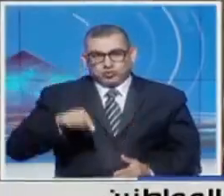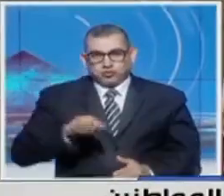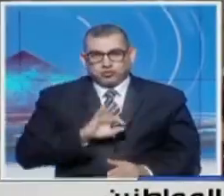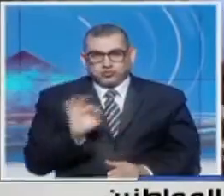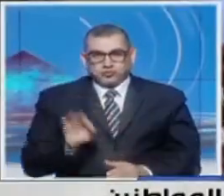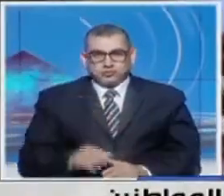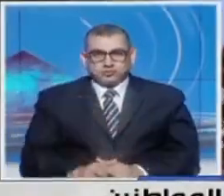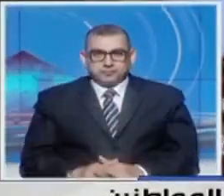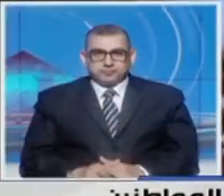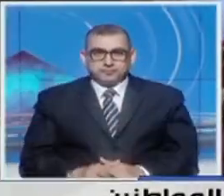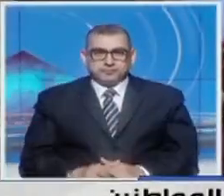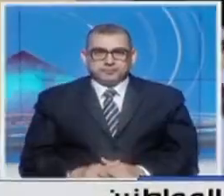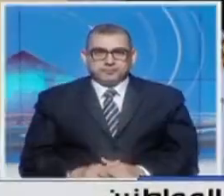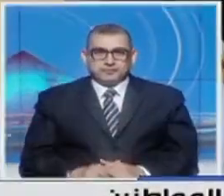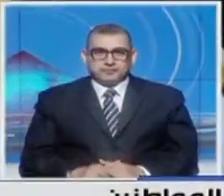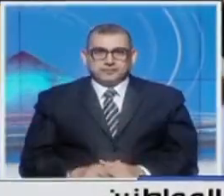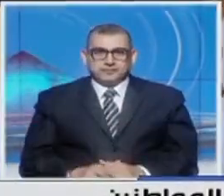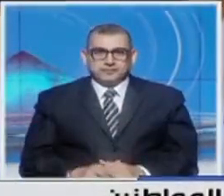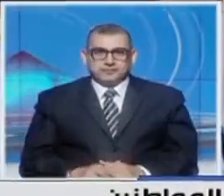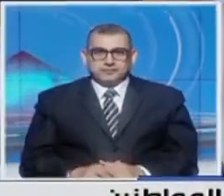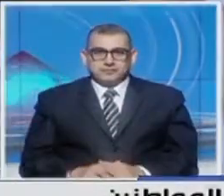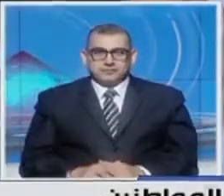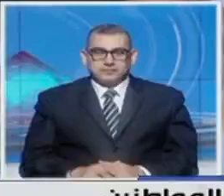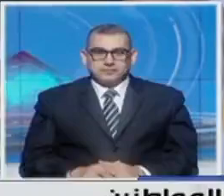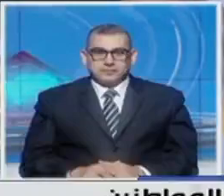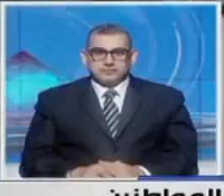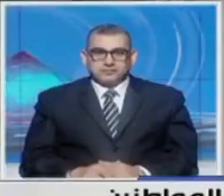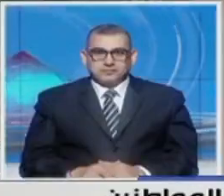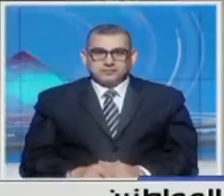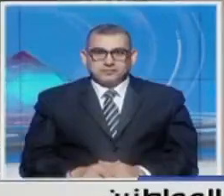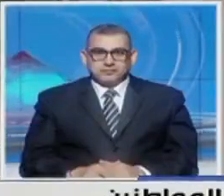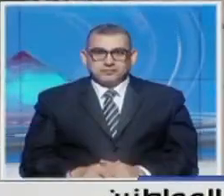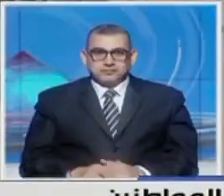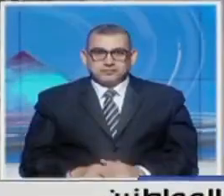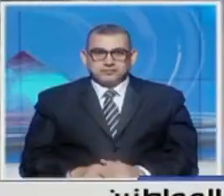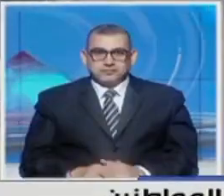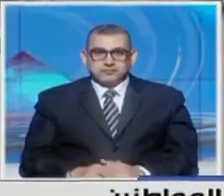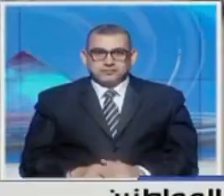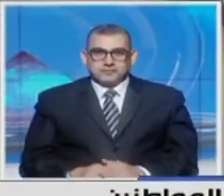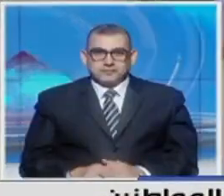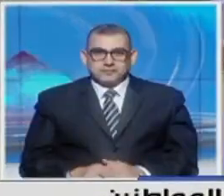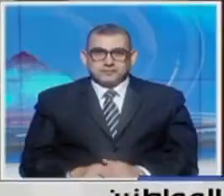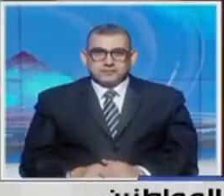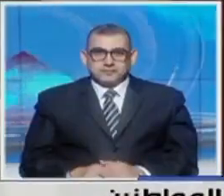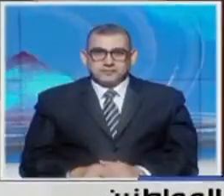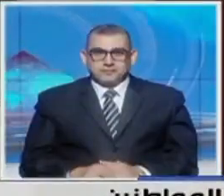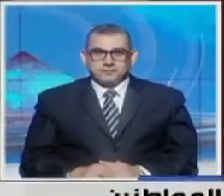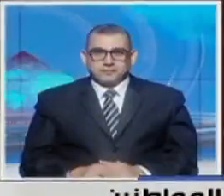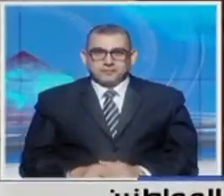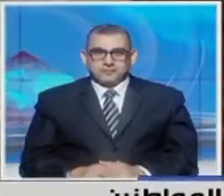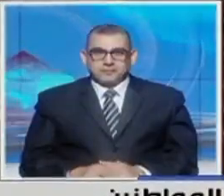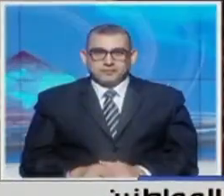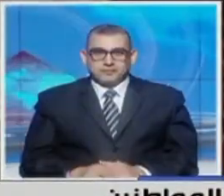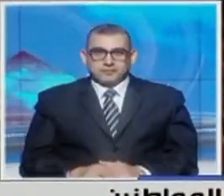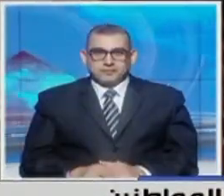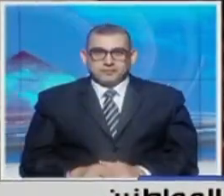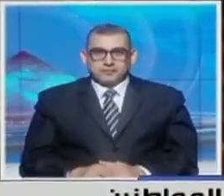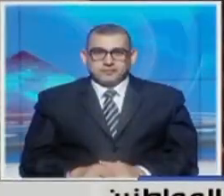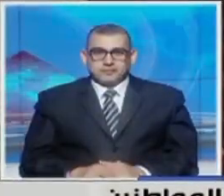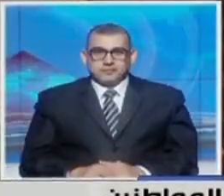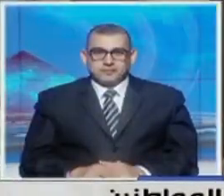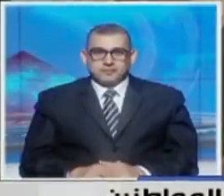أنا أديلك عينيا وأدي المسؤولية، وشرطة شعب إحنا إيدنا واحدة على الغريب. في